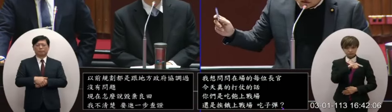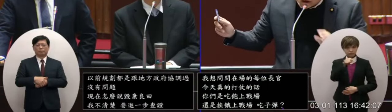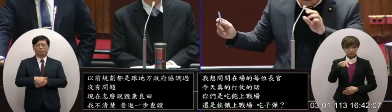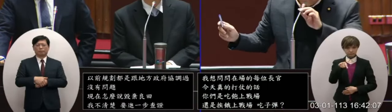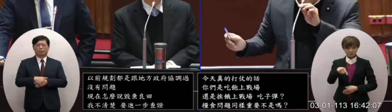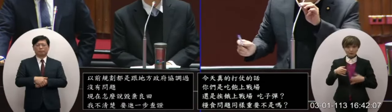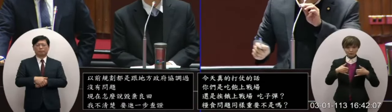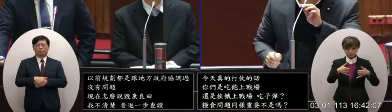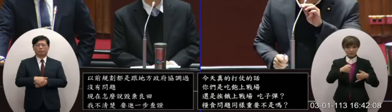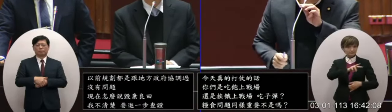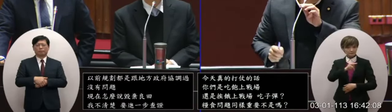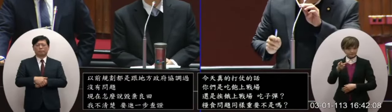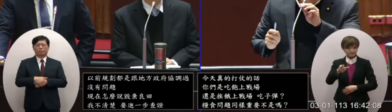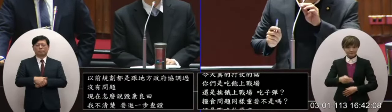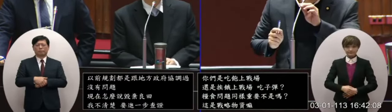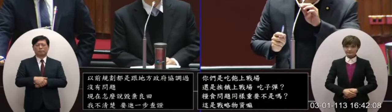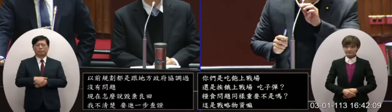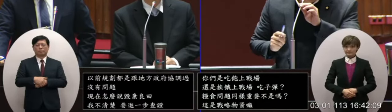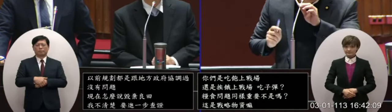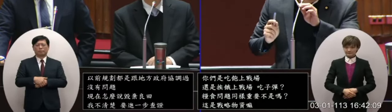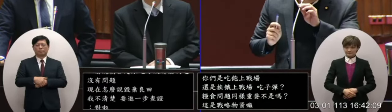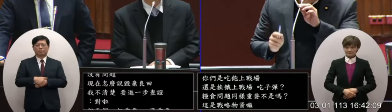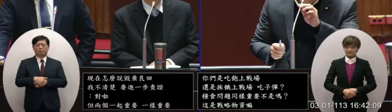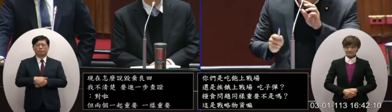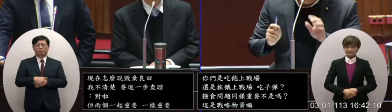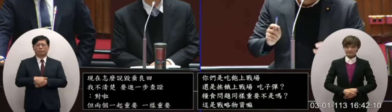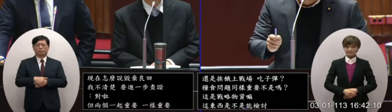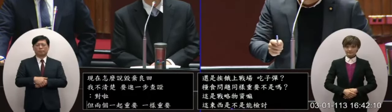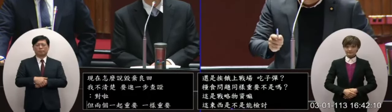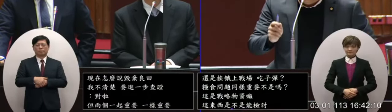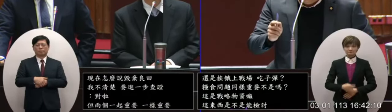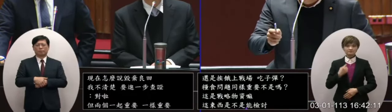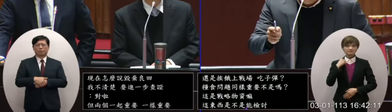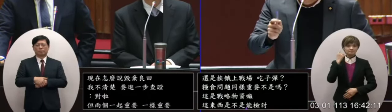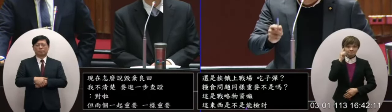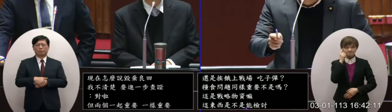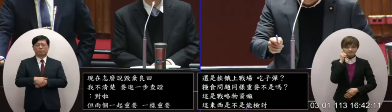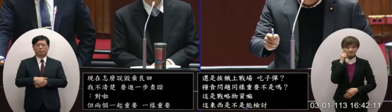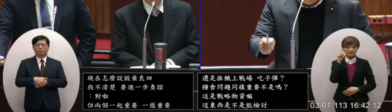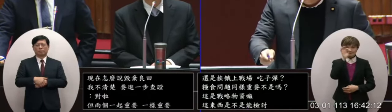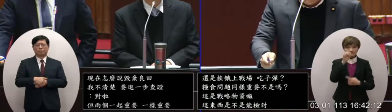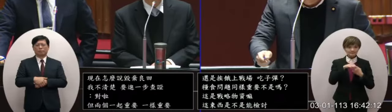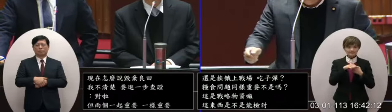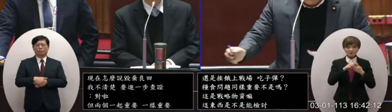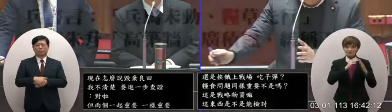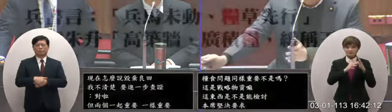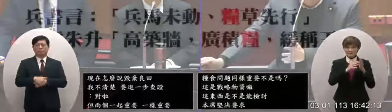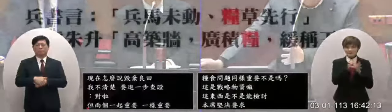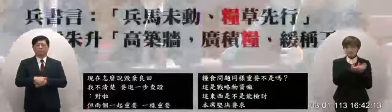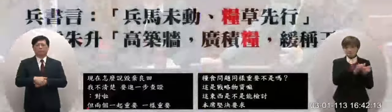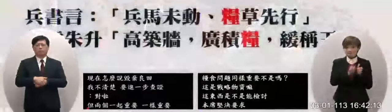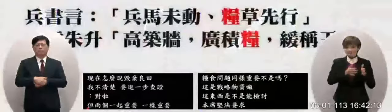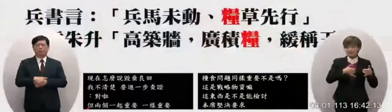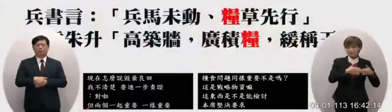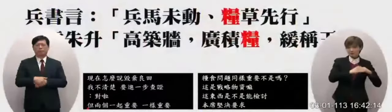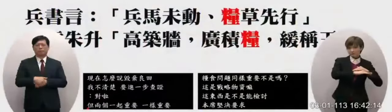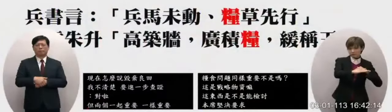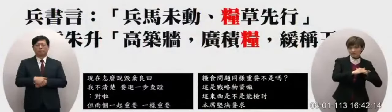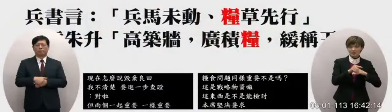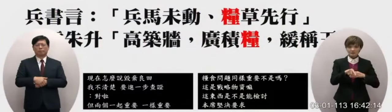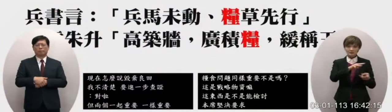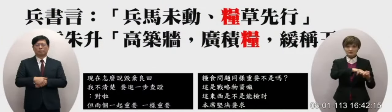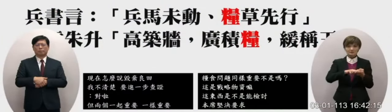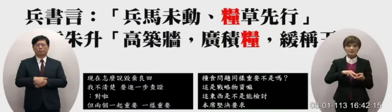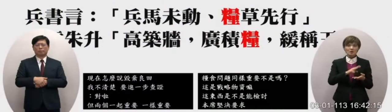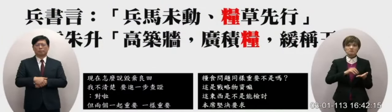线一定要改，不能因为了要做战备跑道而牺牲农民，这个是他们吃饭的、他们